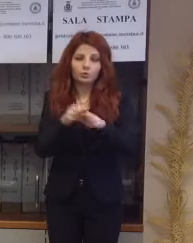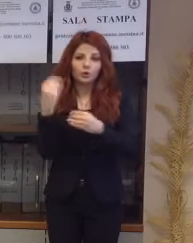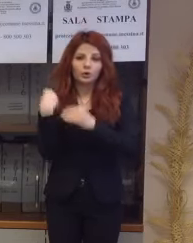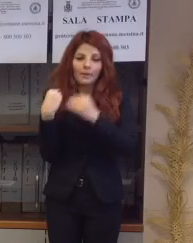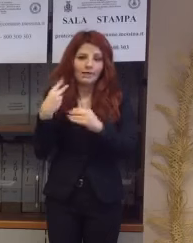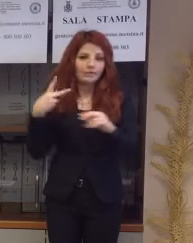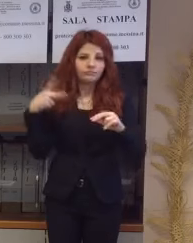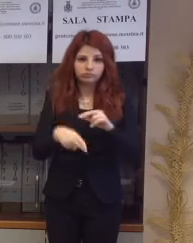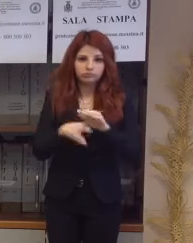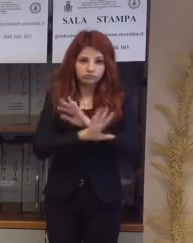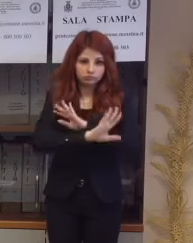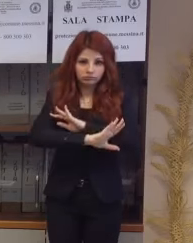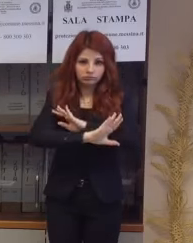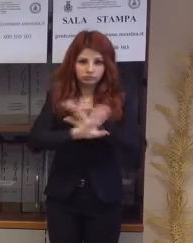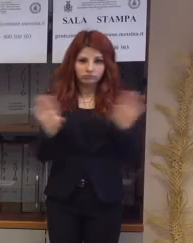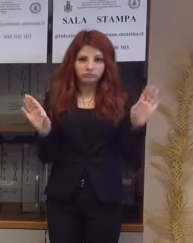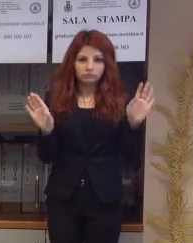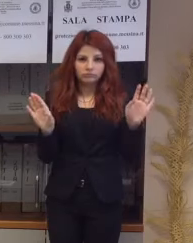sarà